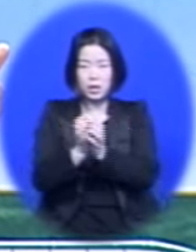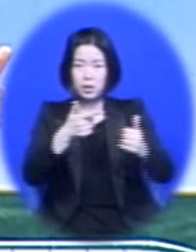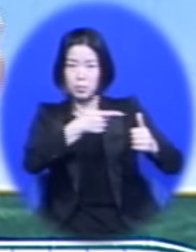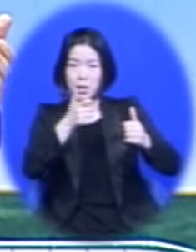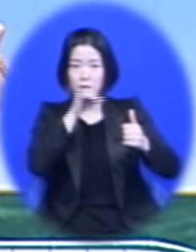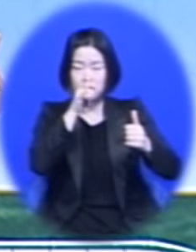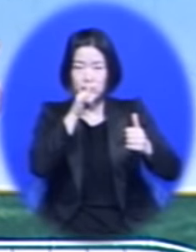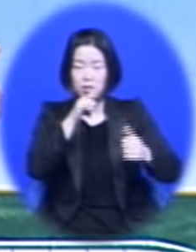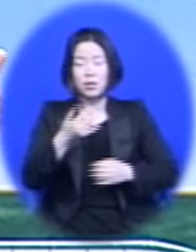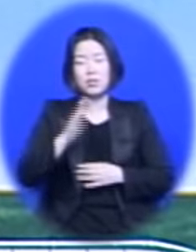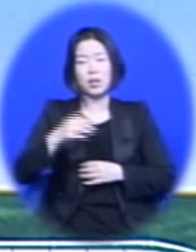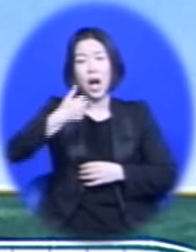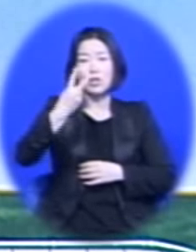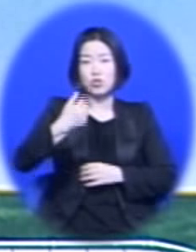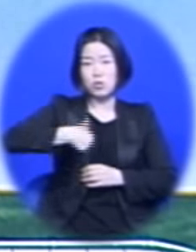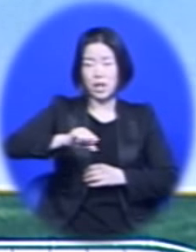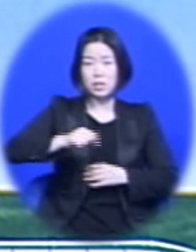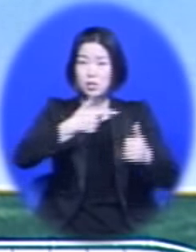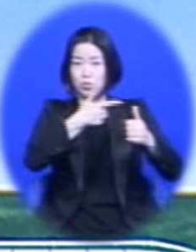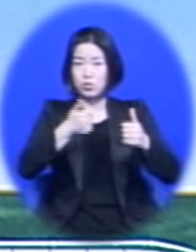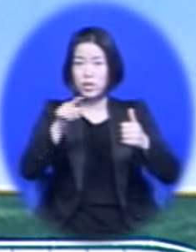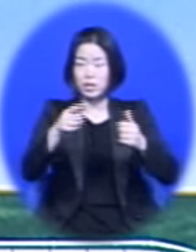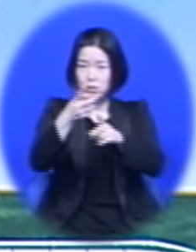죽인 원수를 양자 삼았습니다.